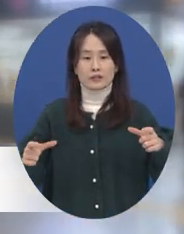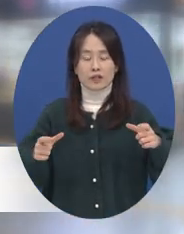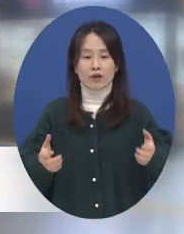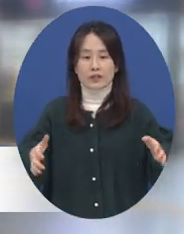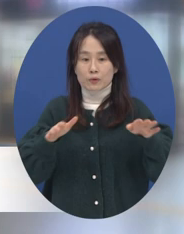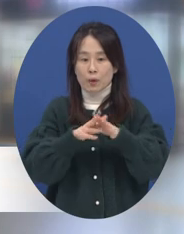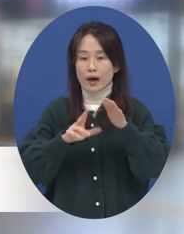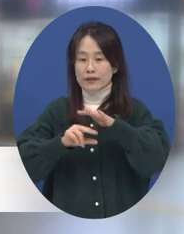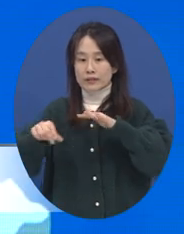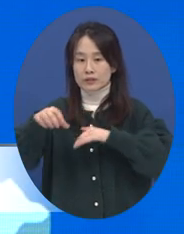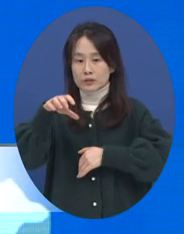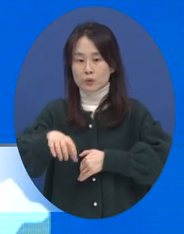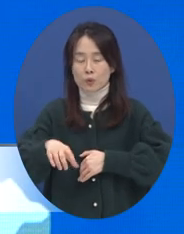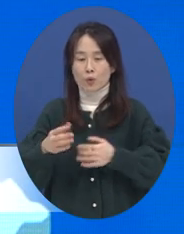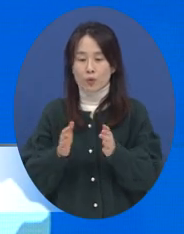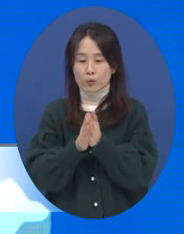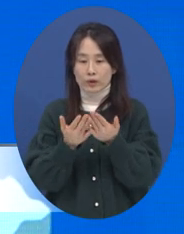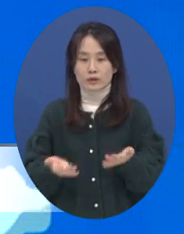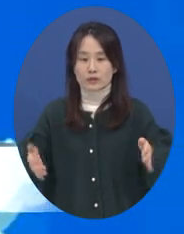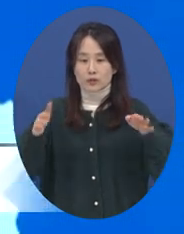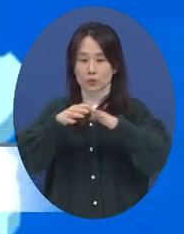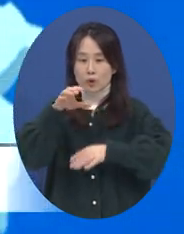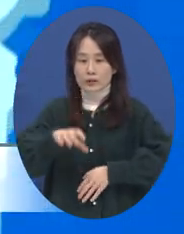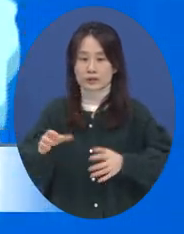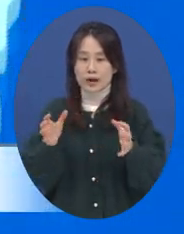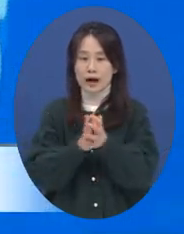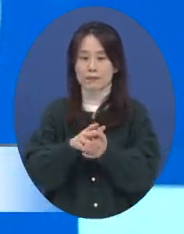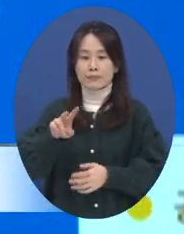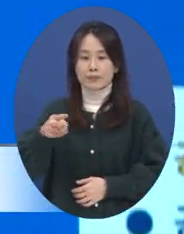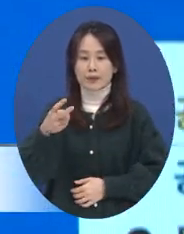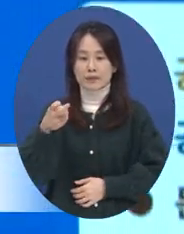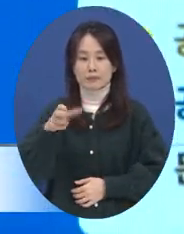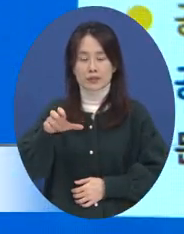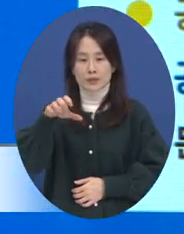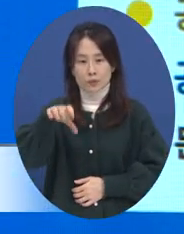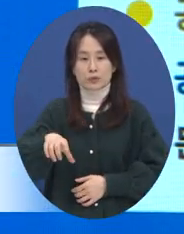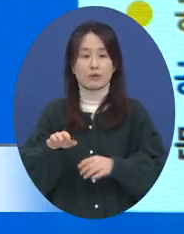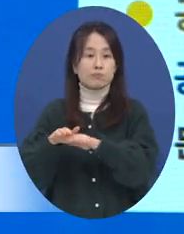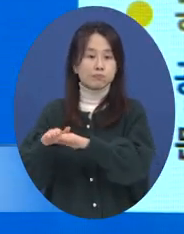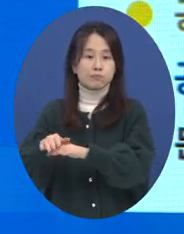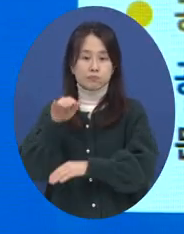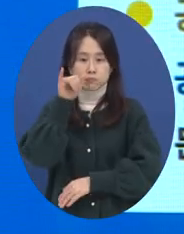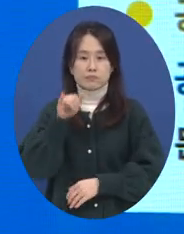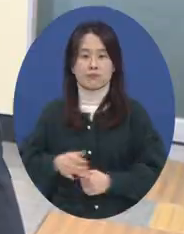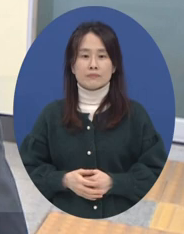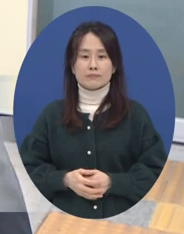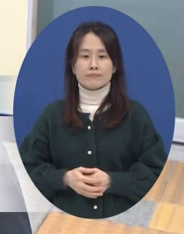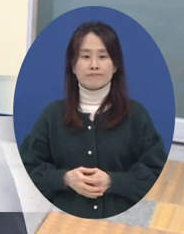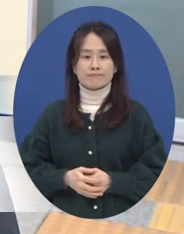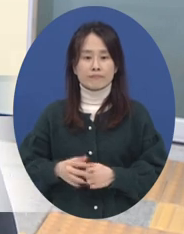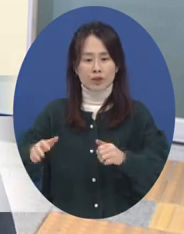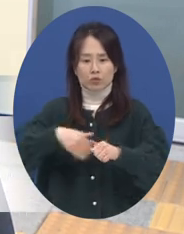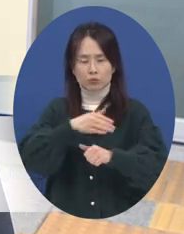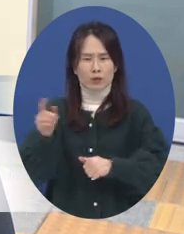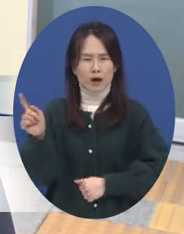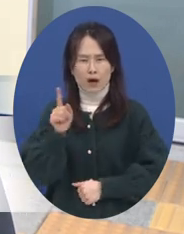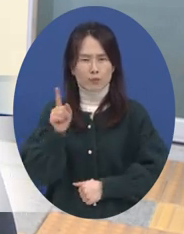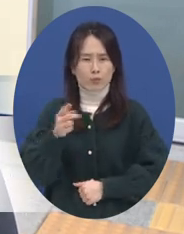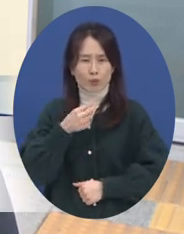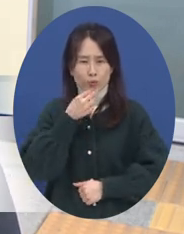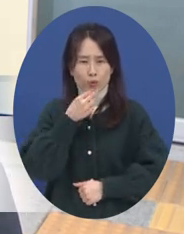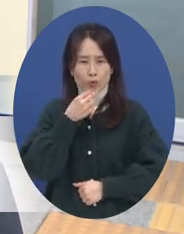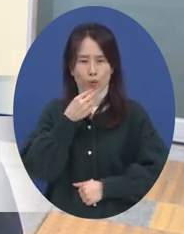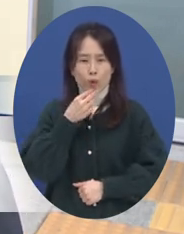공공기관이나 지하철 역사, 도서관 등 모두 225곳에 설치돼 있습니다. 주변에 아무것도 없고